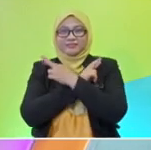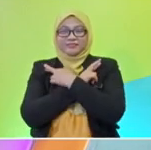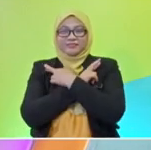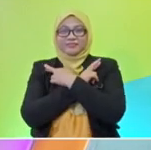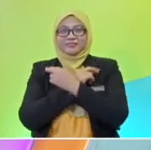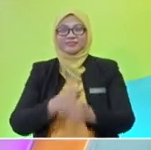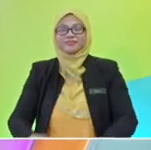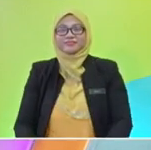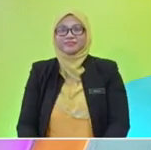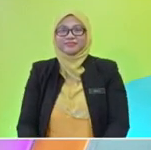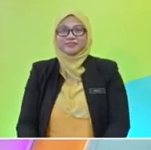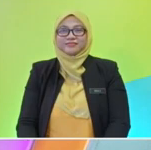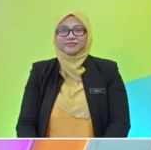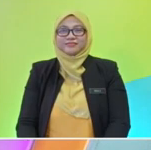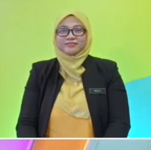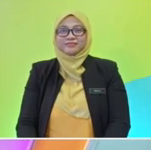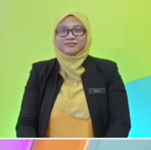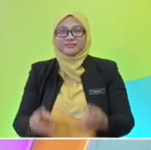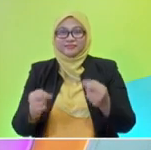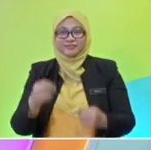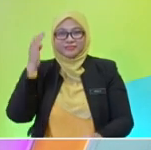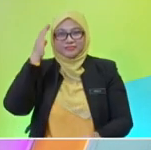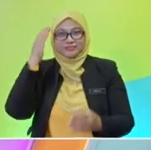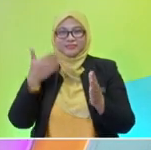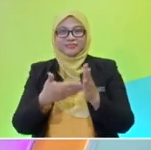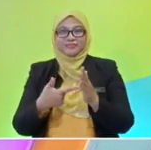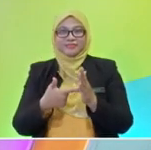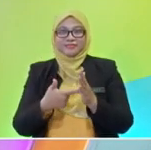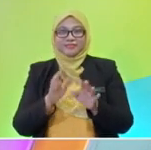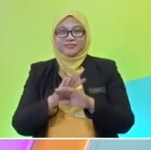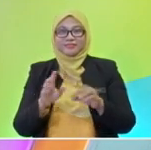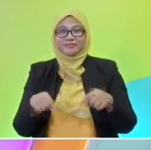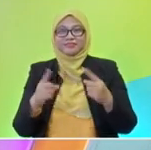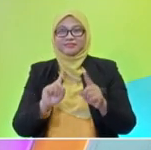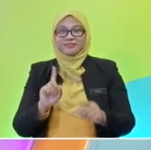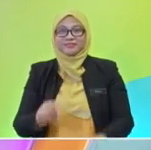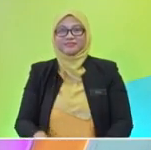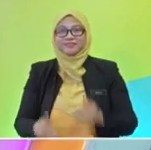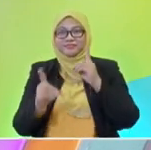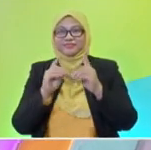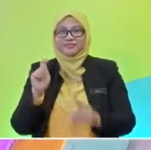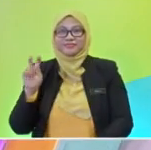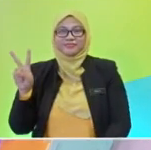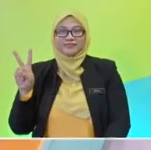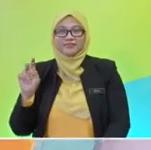ingin tahu dengan lebih lanjut pastikan anda jangan kemana-mana terus bersama kami di Dede